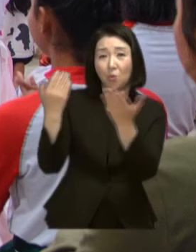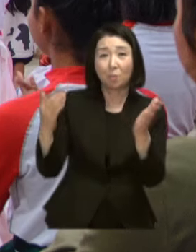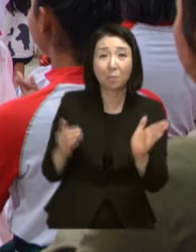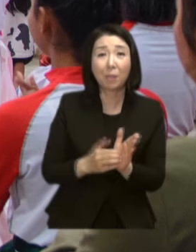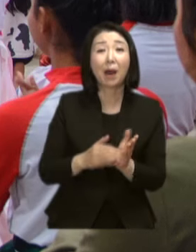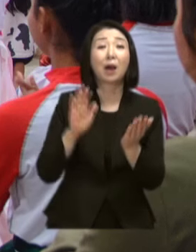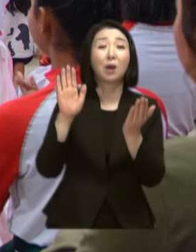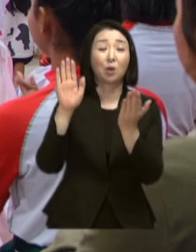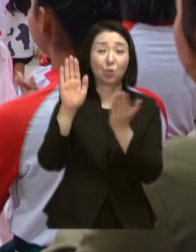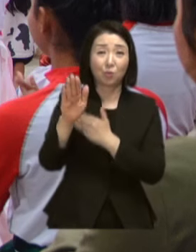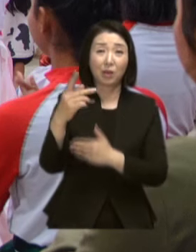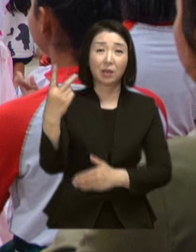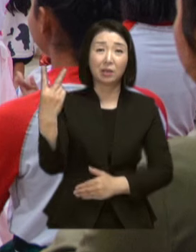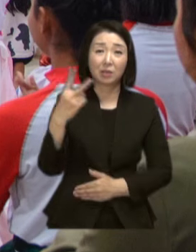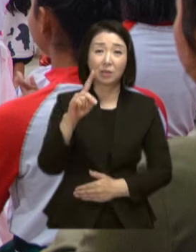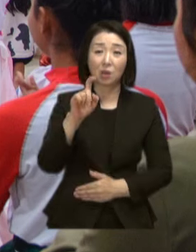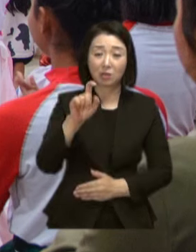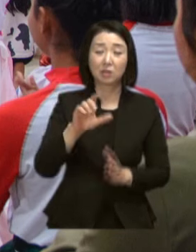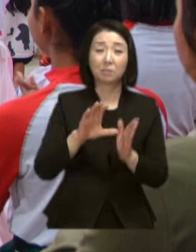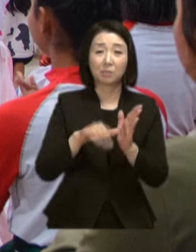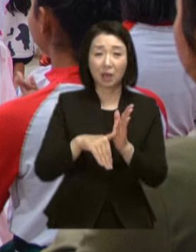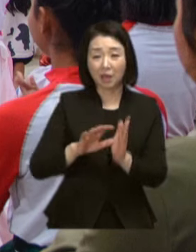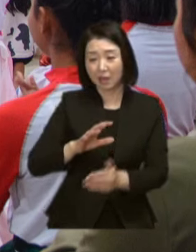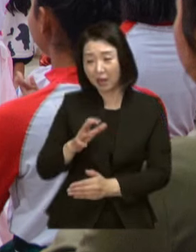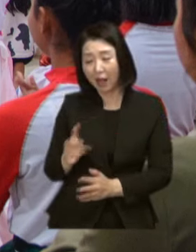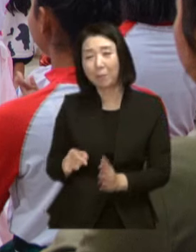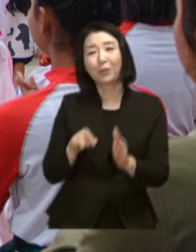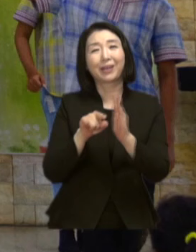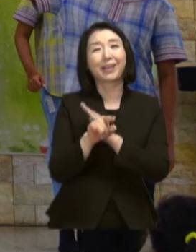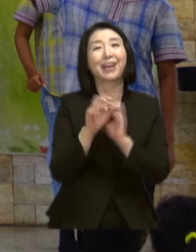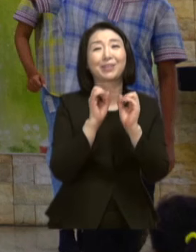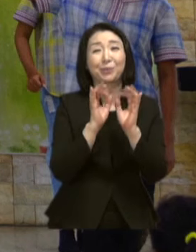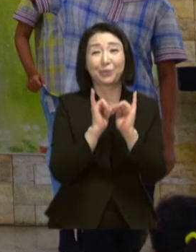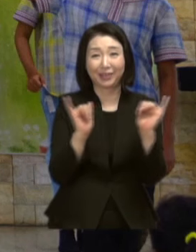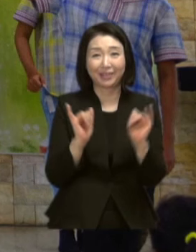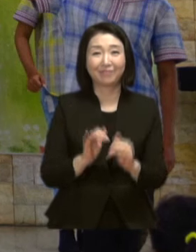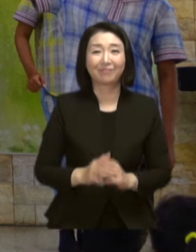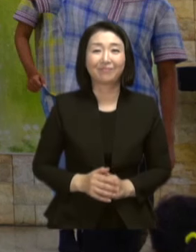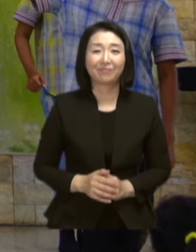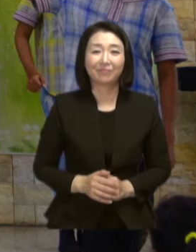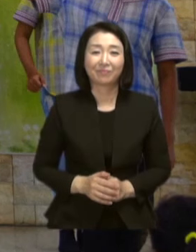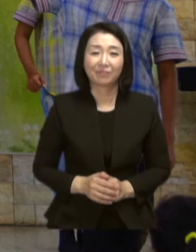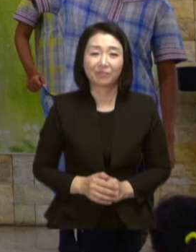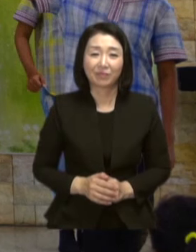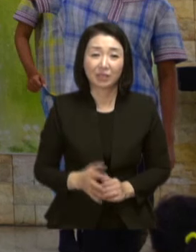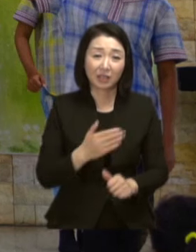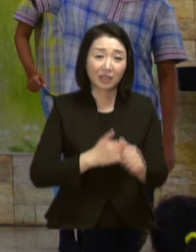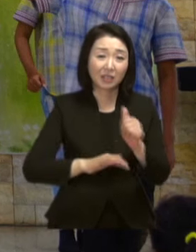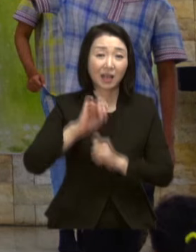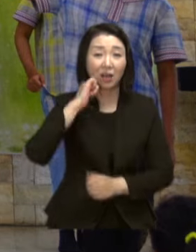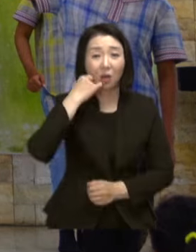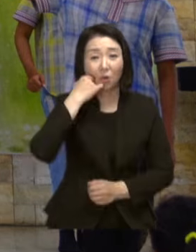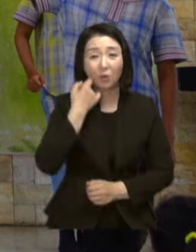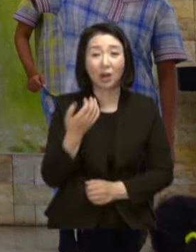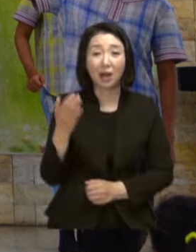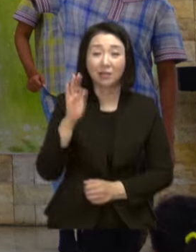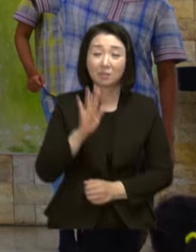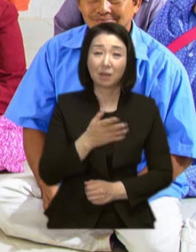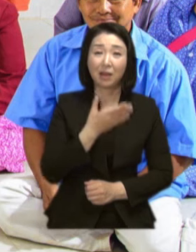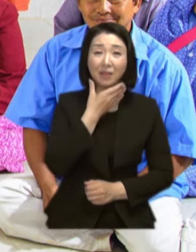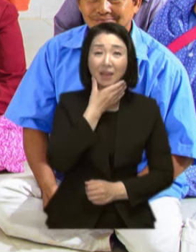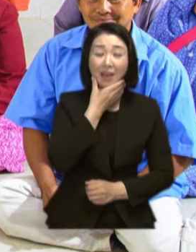후 2010년 캄보디아로 향한 황철진 선교사. 쉽지 않은 상황 속에서도 해피하우스를